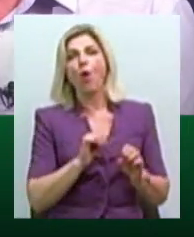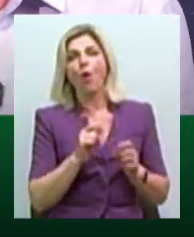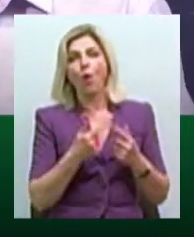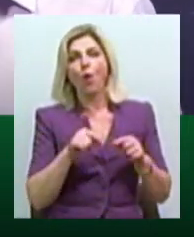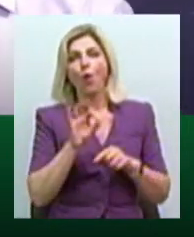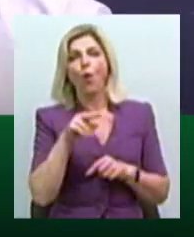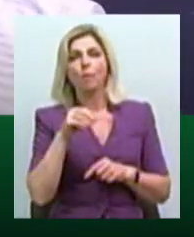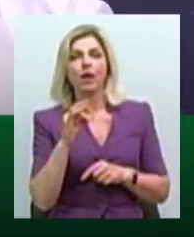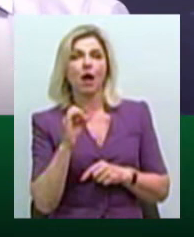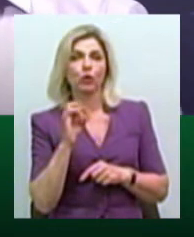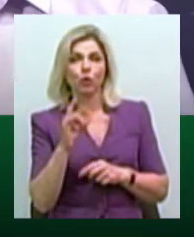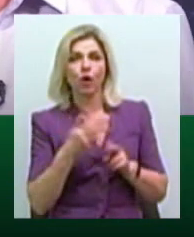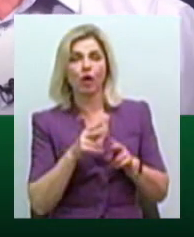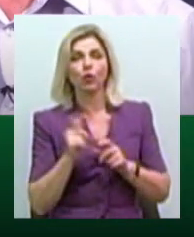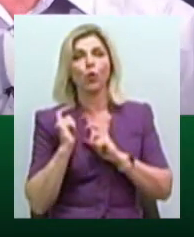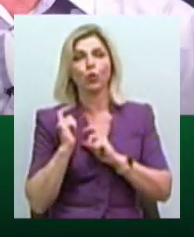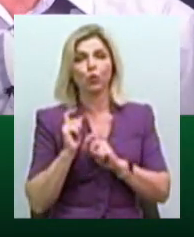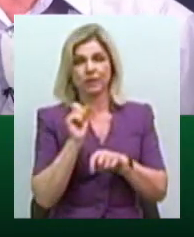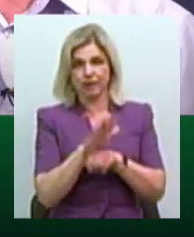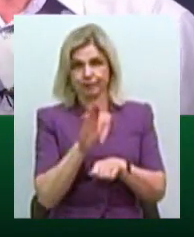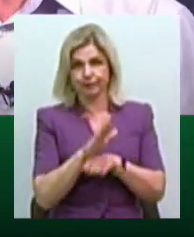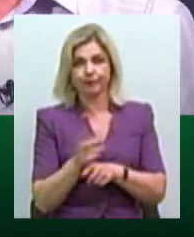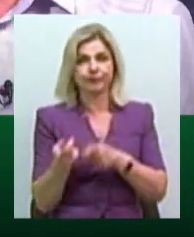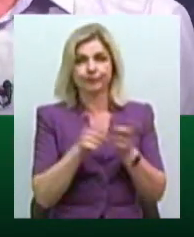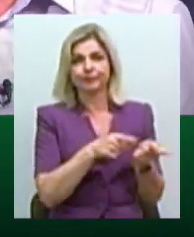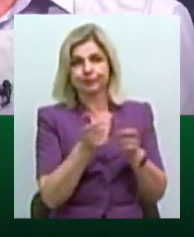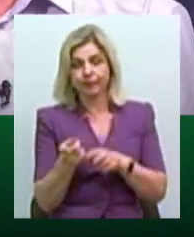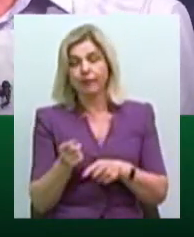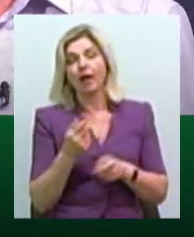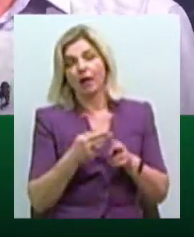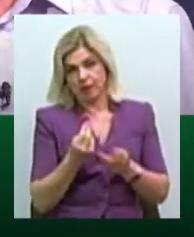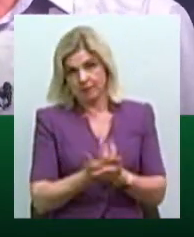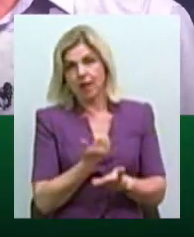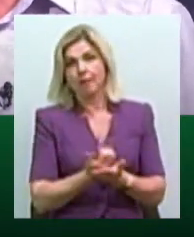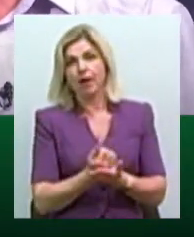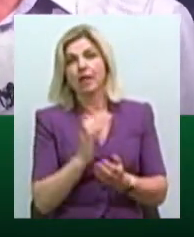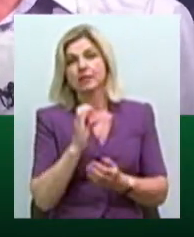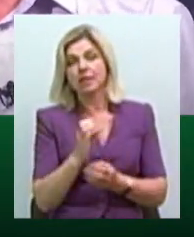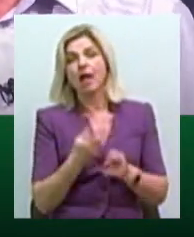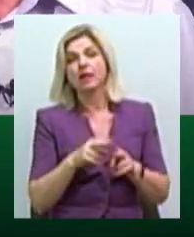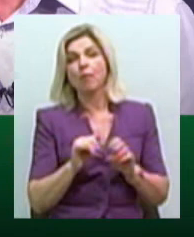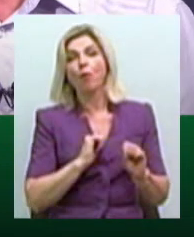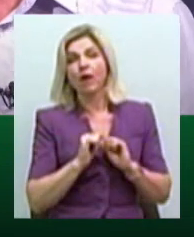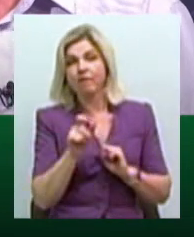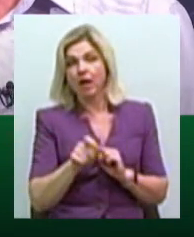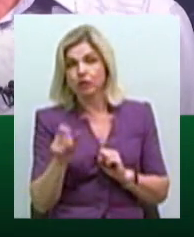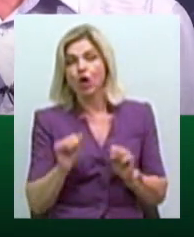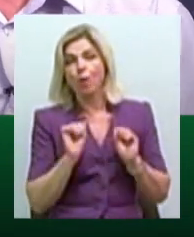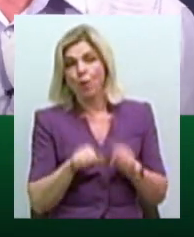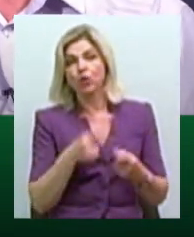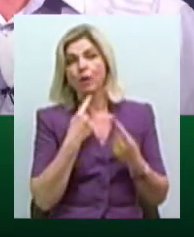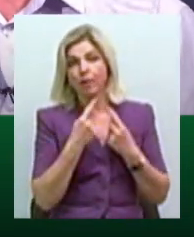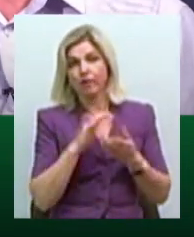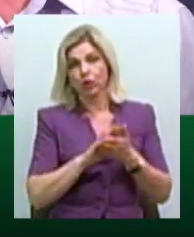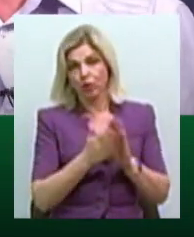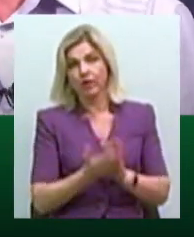которые занимаются перевалкой груза, на этом зарабатывают. Там. Со стивидорами, да, можно было, конечно, общаться на эту тему, как сказал Александр Федорович, давайте там, по 10